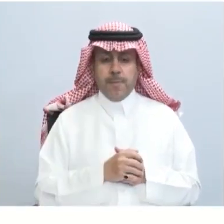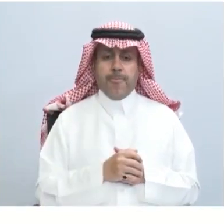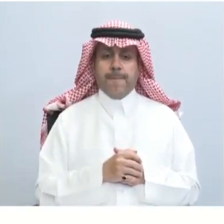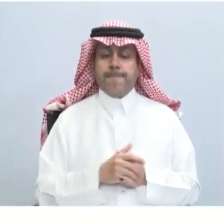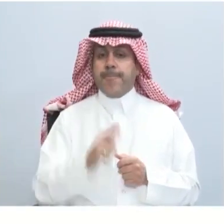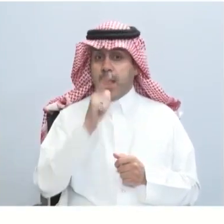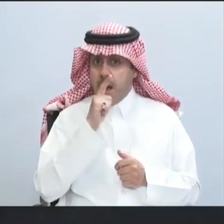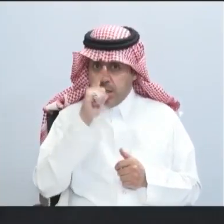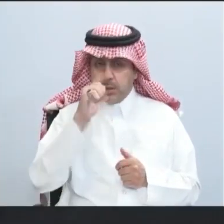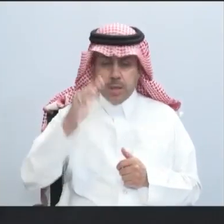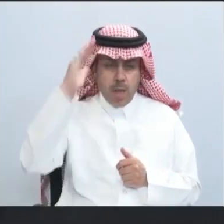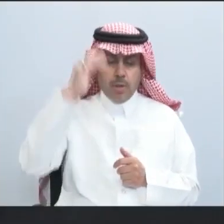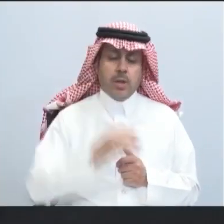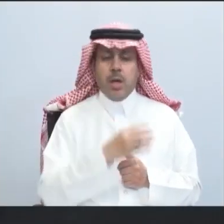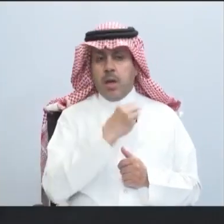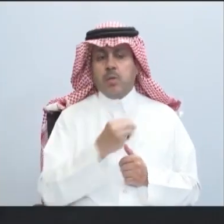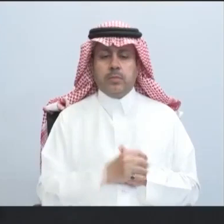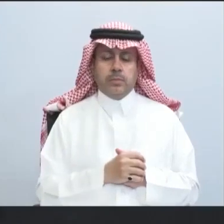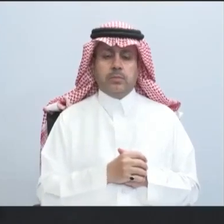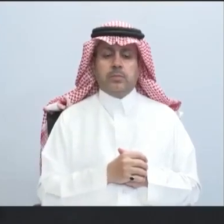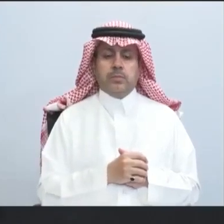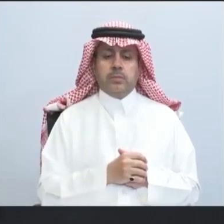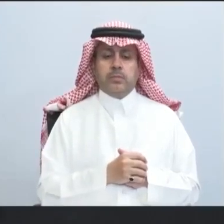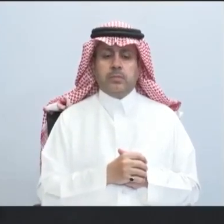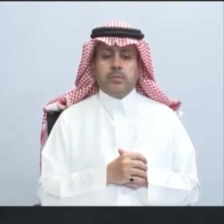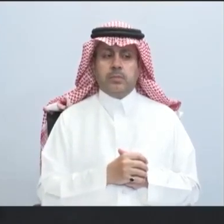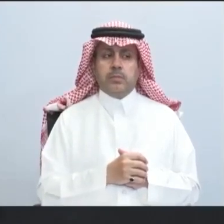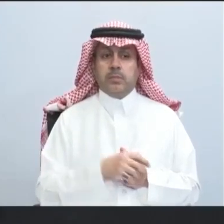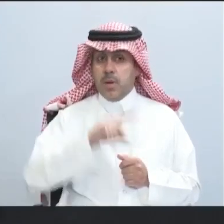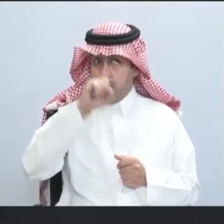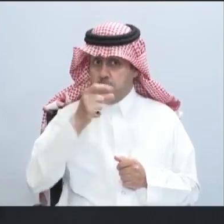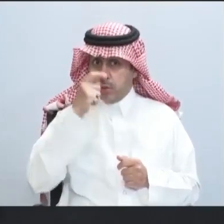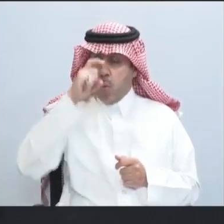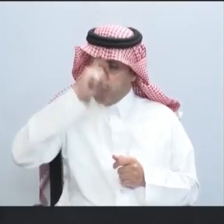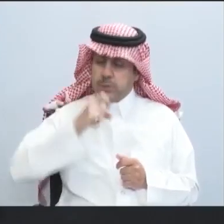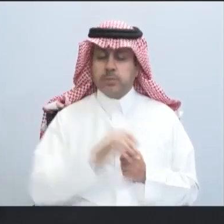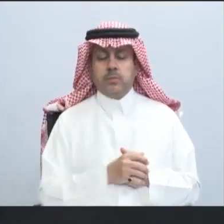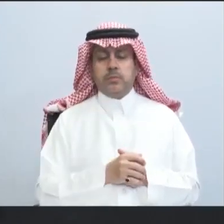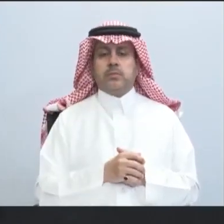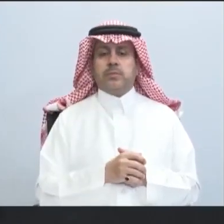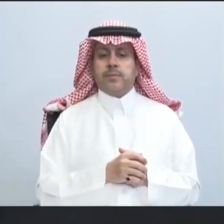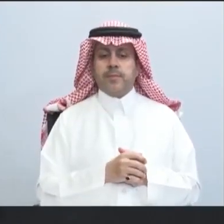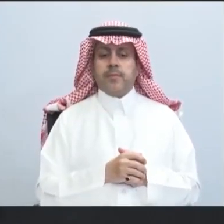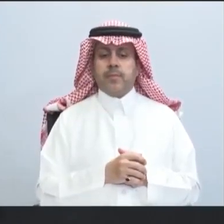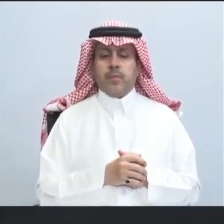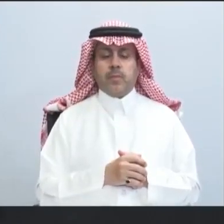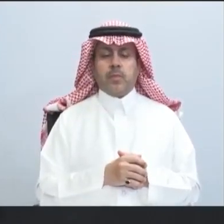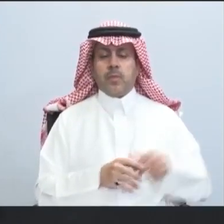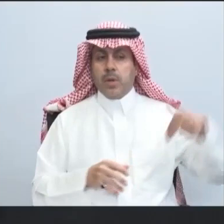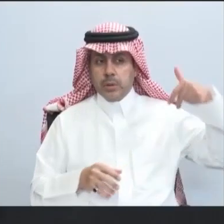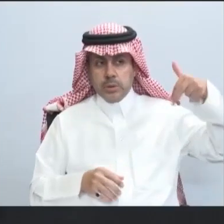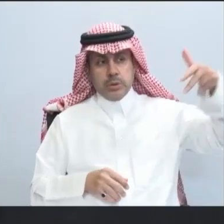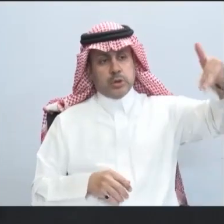قال لك السلام عليكم انتبه نقول يجب ان ترد التحيه تقول وعليكم